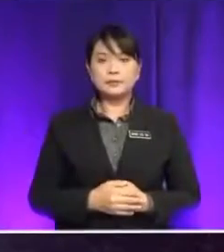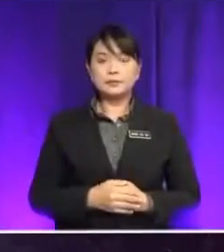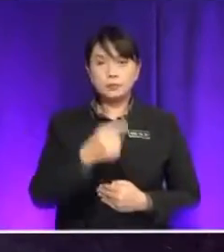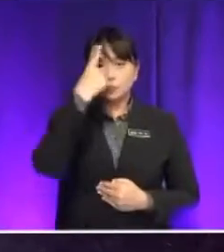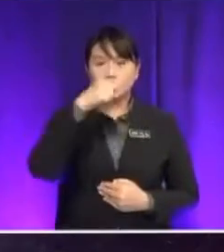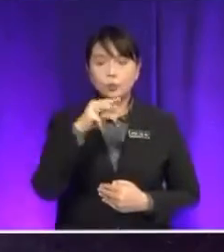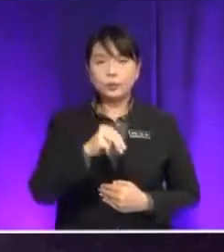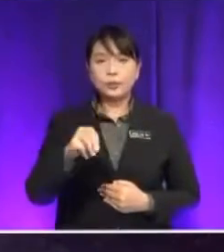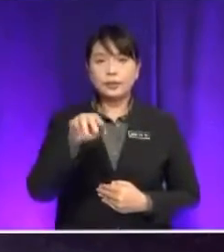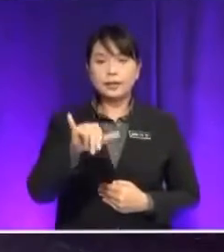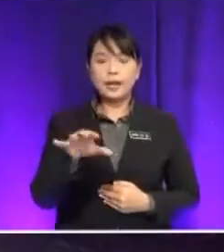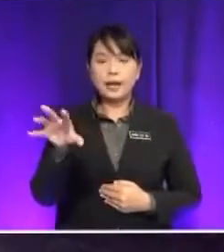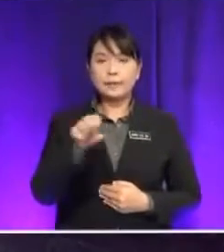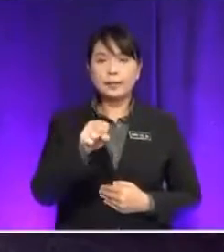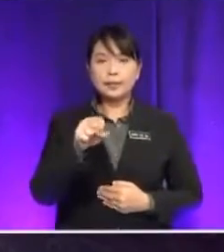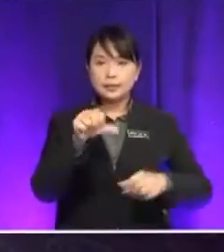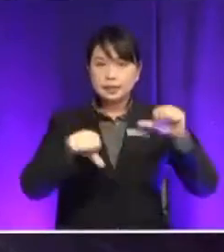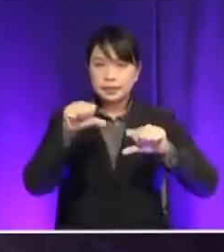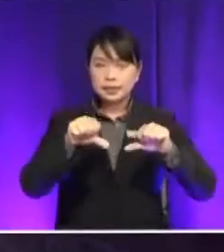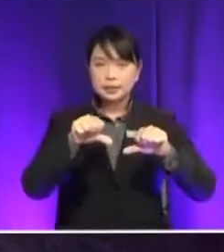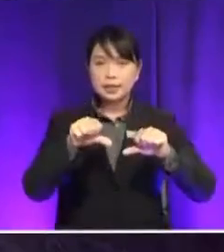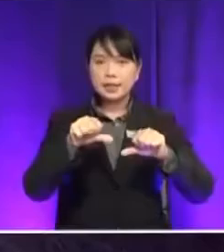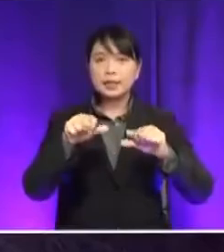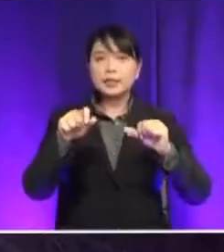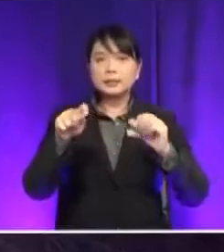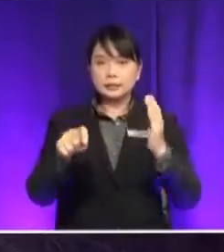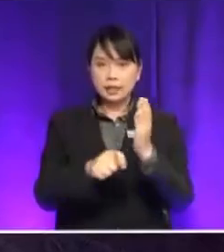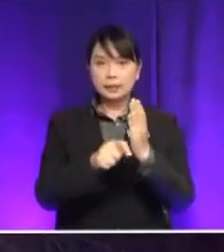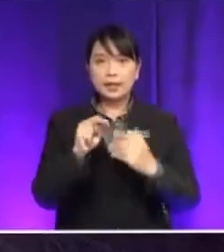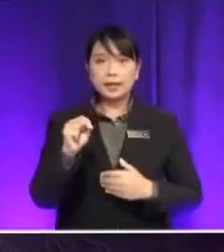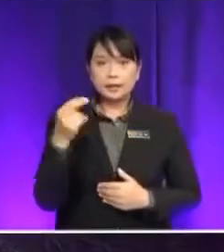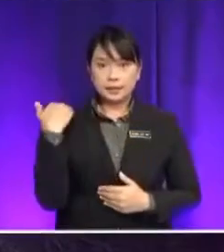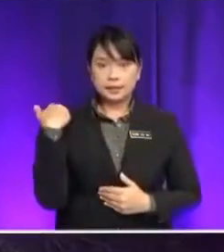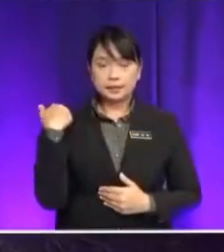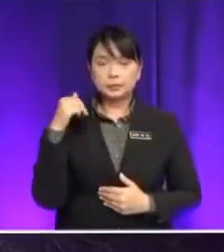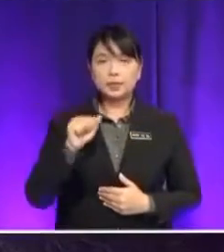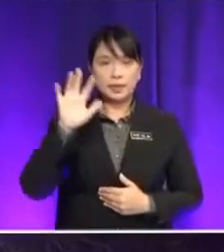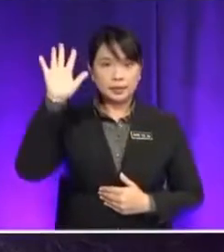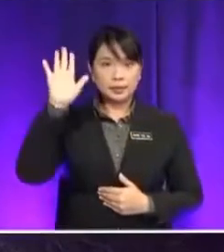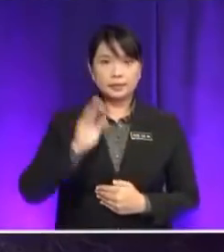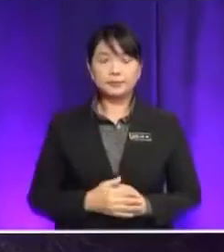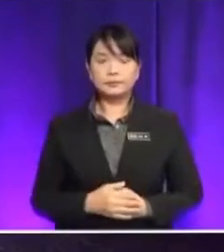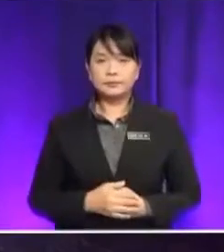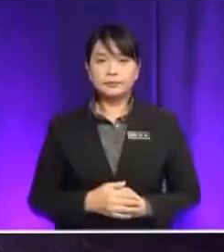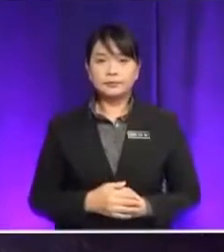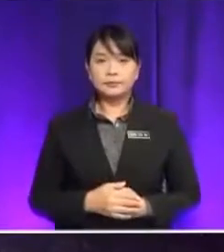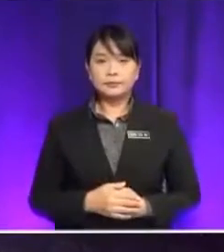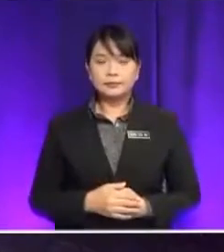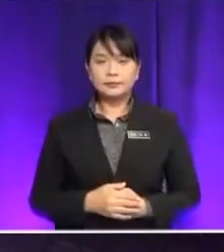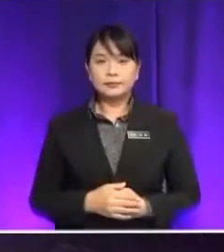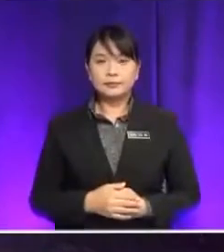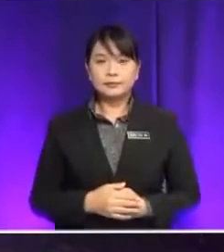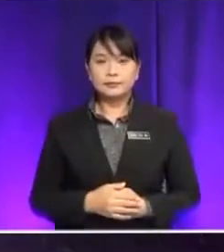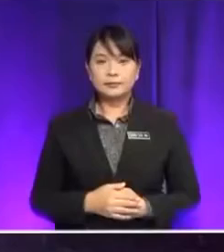pelajaran sains tambahan Coba angkat tangan kita tengok uh adil dalam 5546 Rio